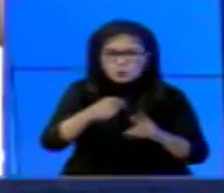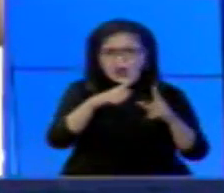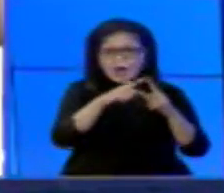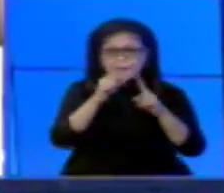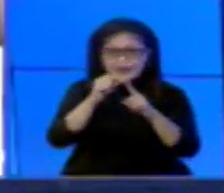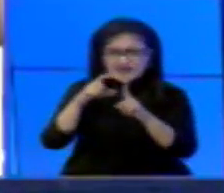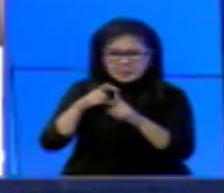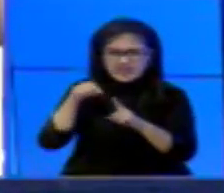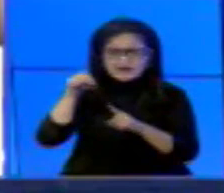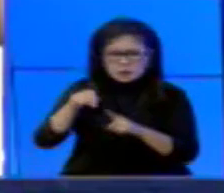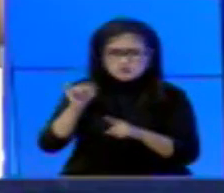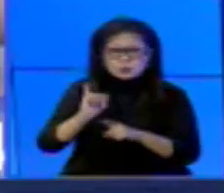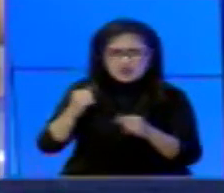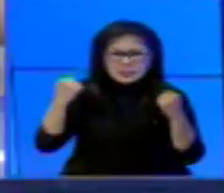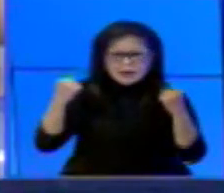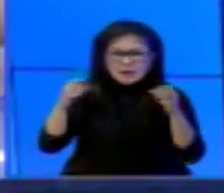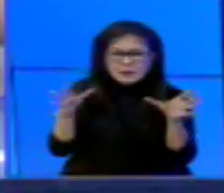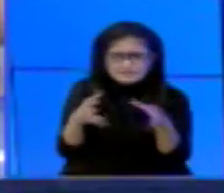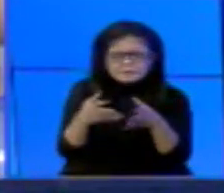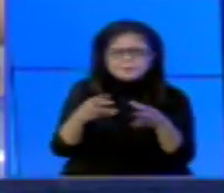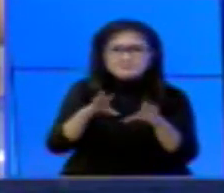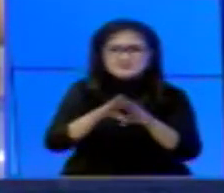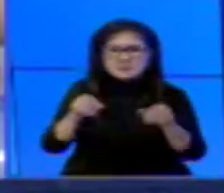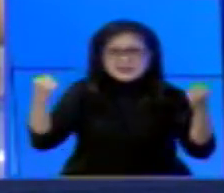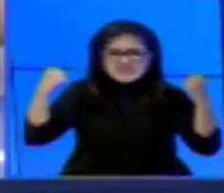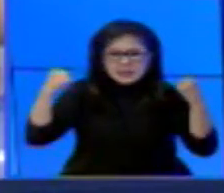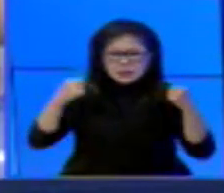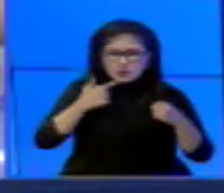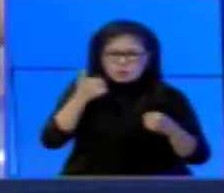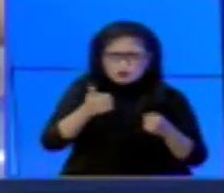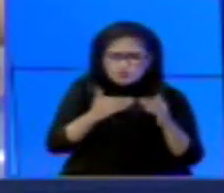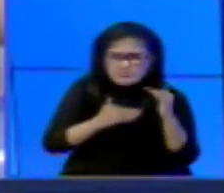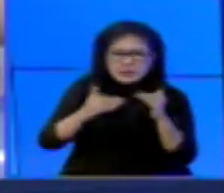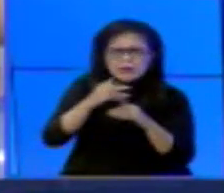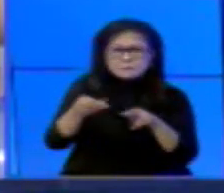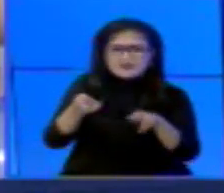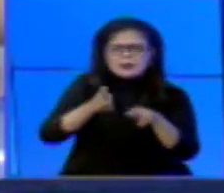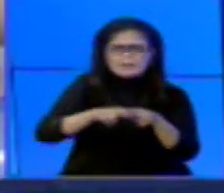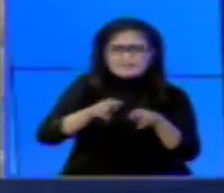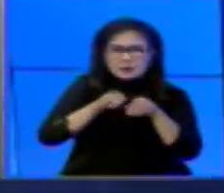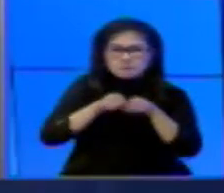dan non-medis. Kebutuhan ini meningkat seiring makin bertambahnya penyebaran virus corona.